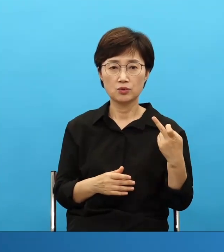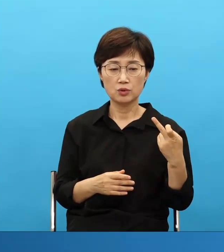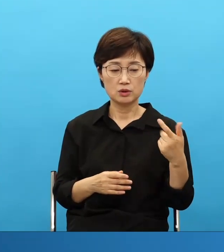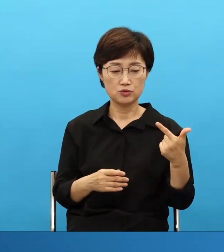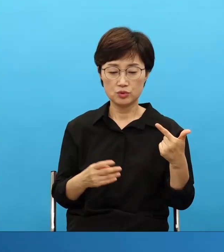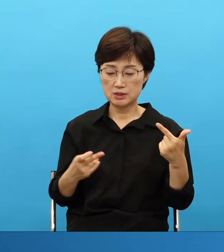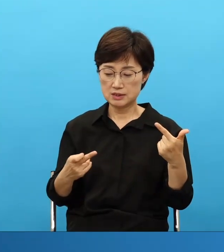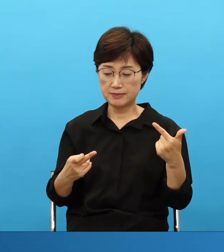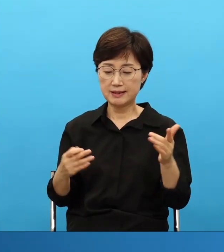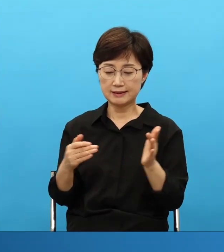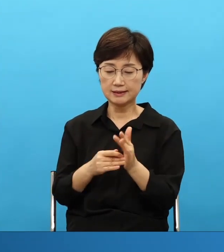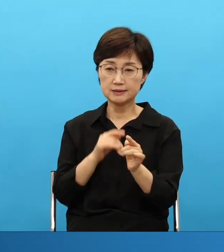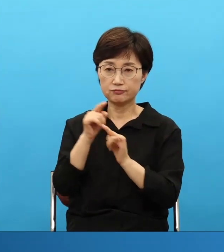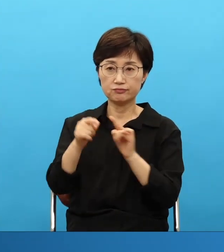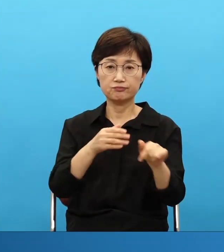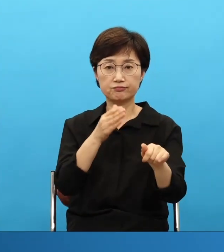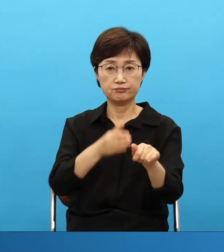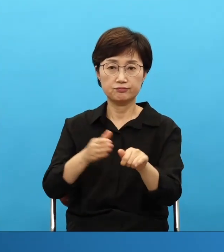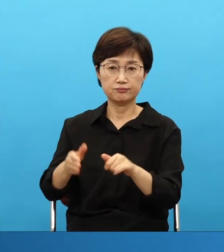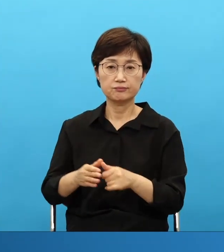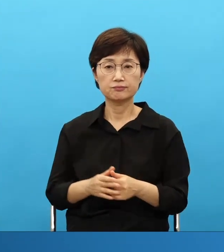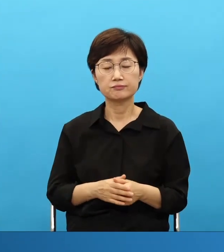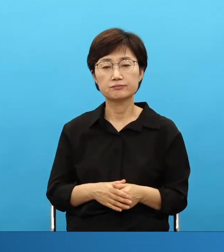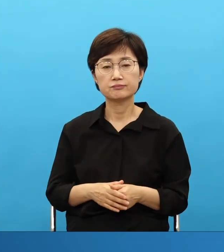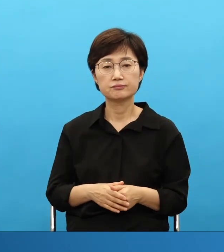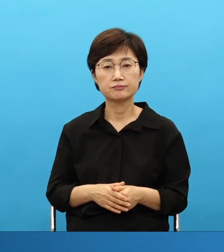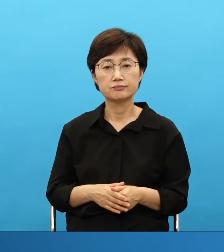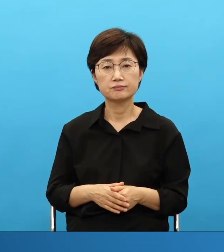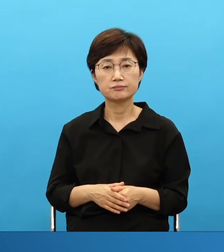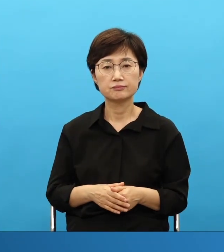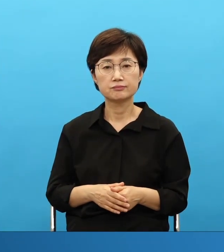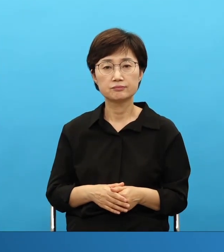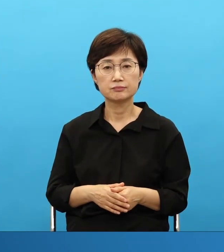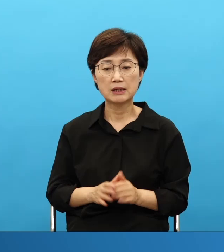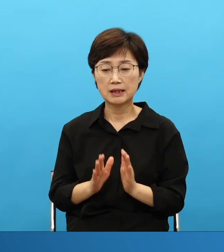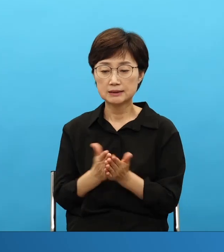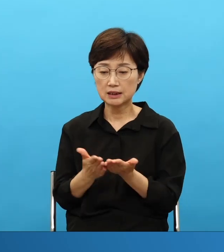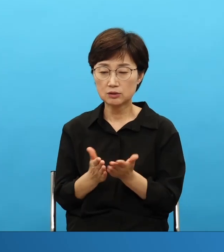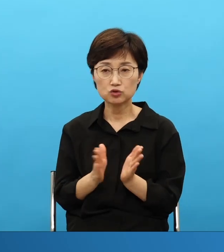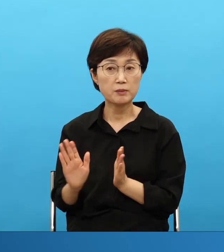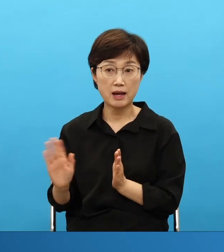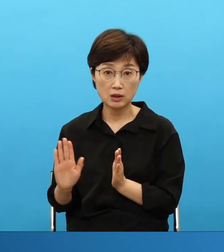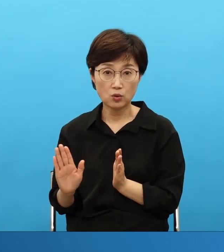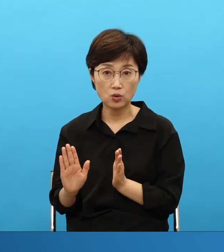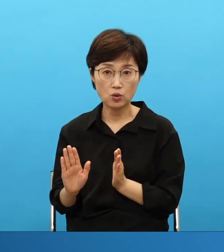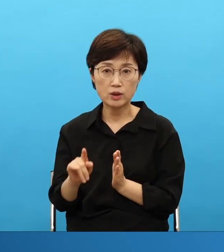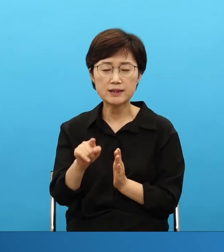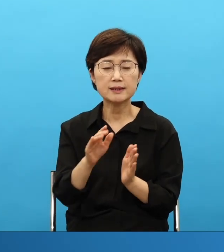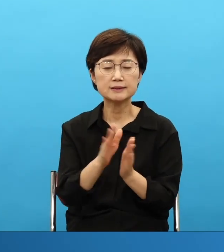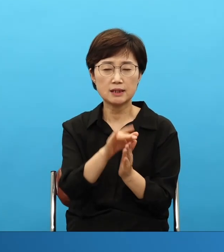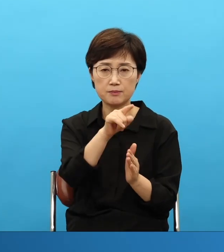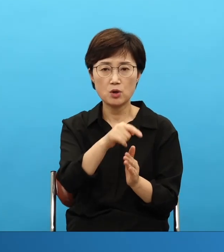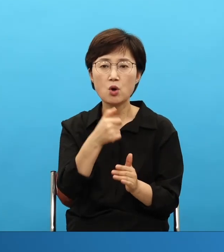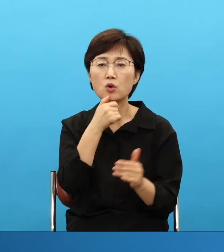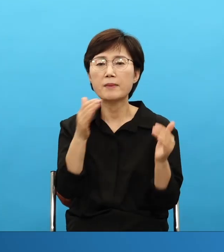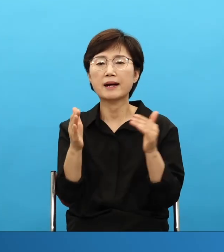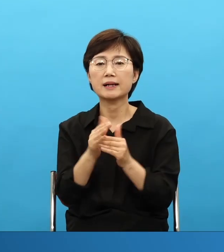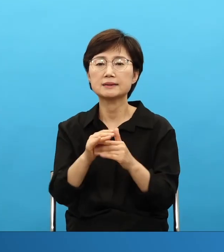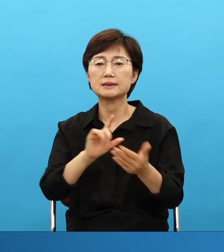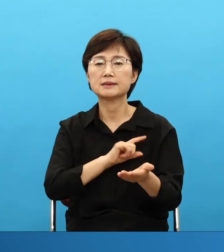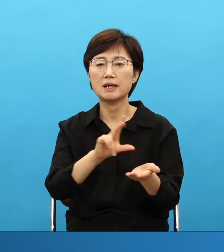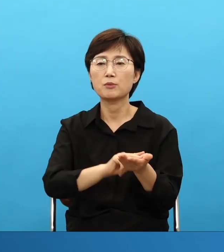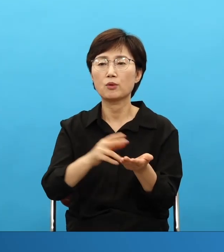위아 KR 등록받습니다 이번 훈련에선 교재 없이 가이사랴 빌립보에서 로마까지